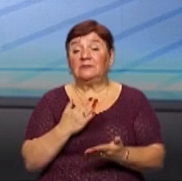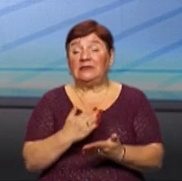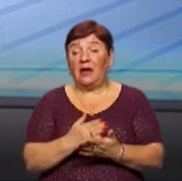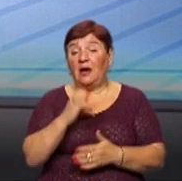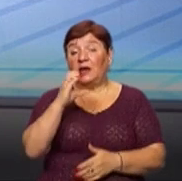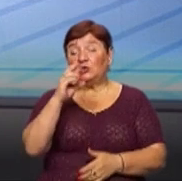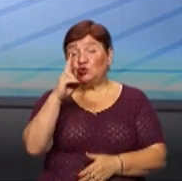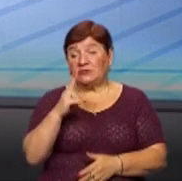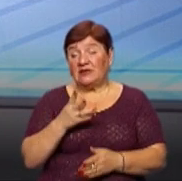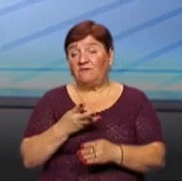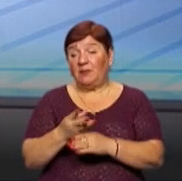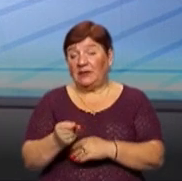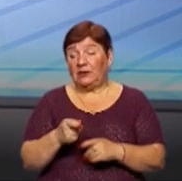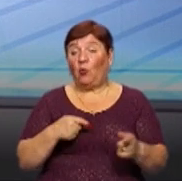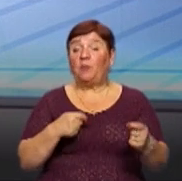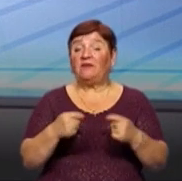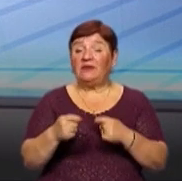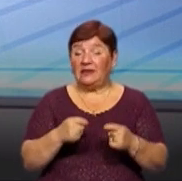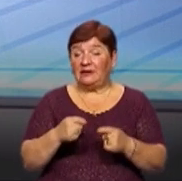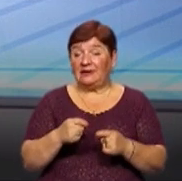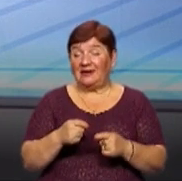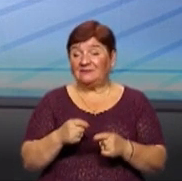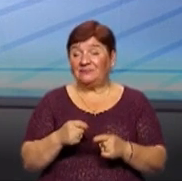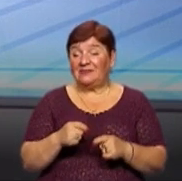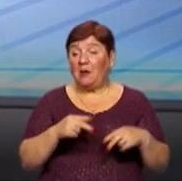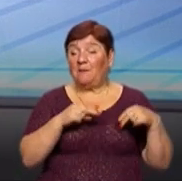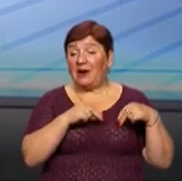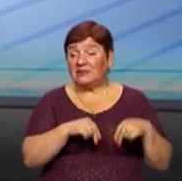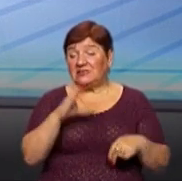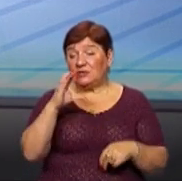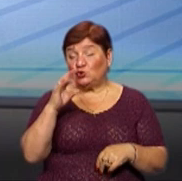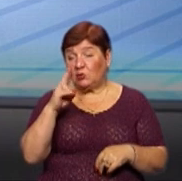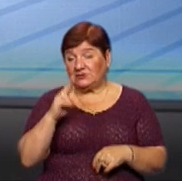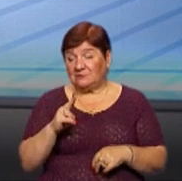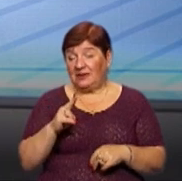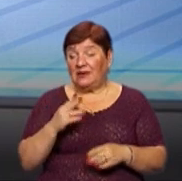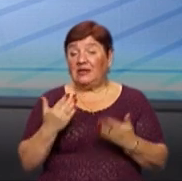якісь соціальні виплати, але через управління праці соціального захисту населення. Якщо там пільги, вона